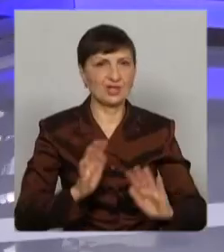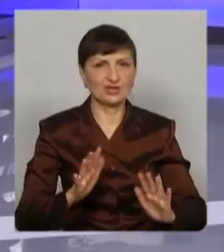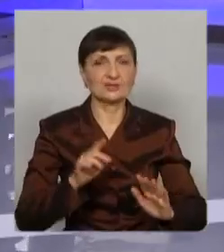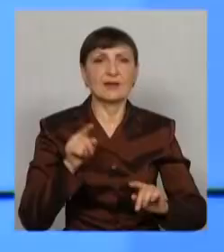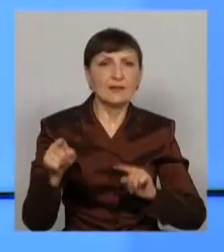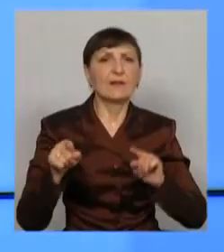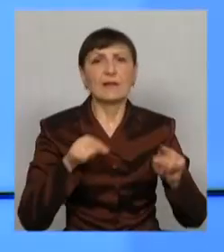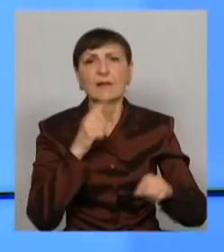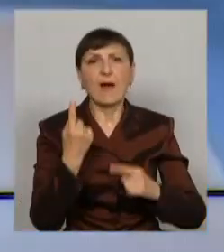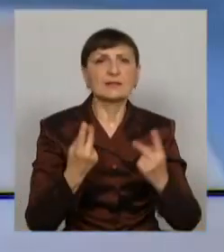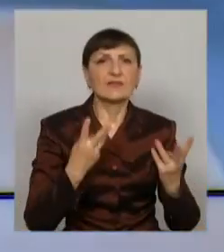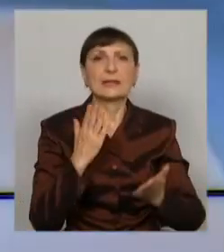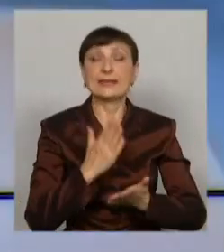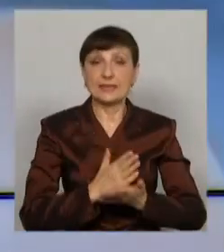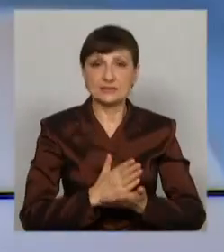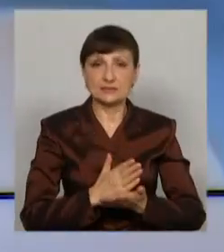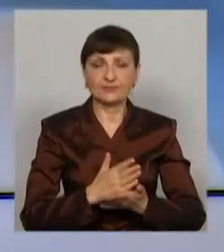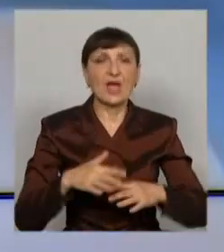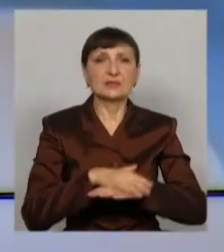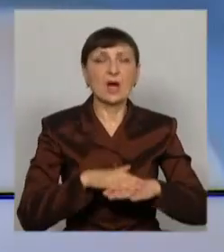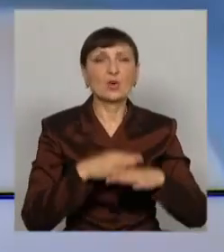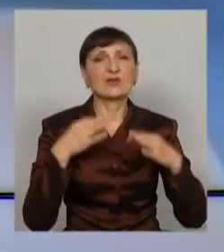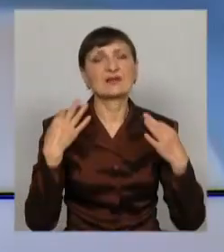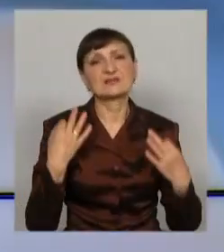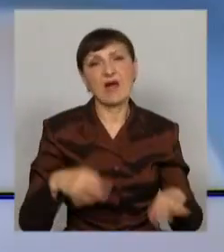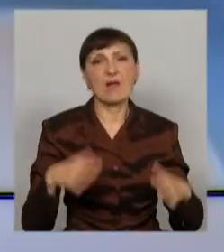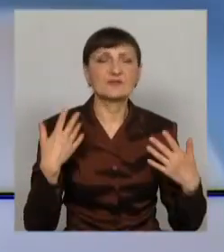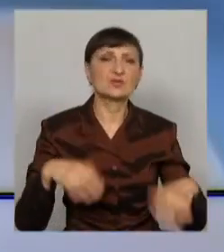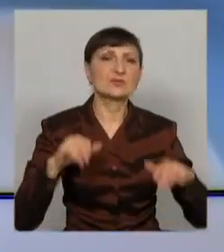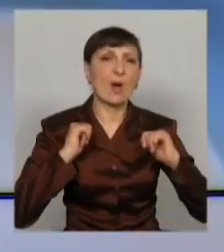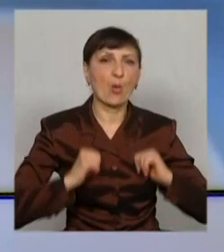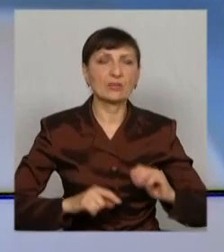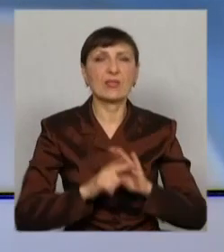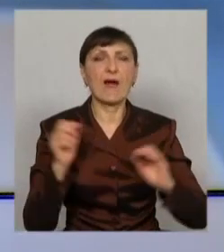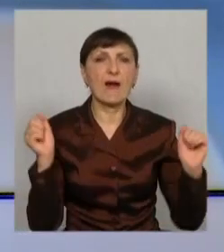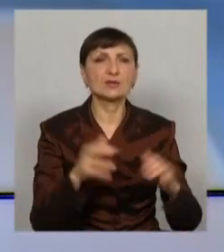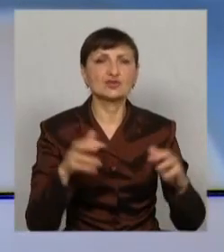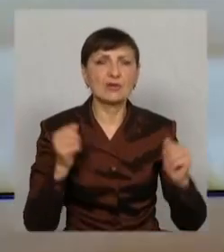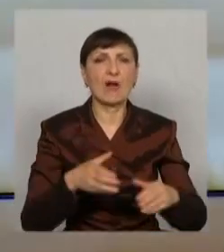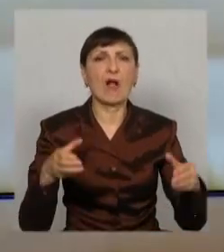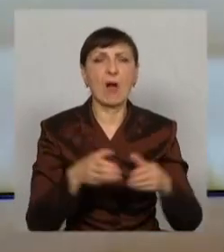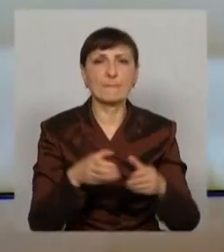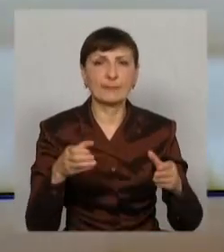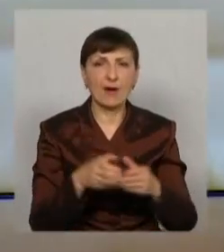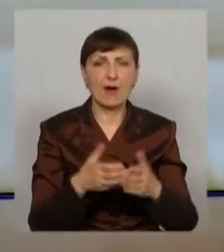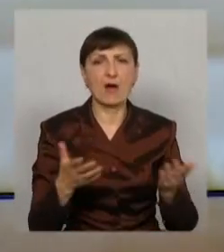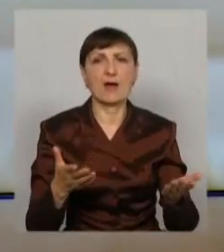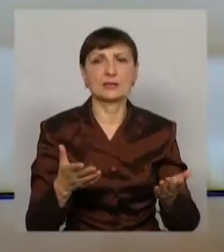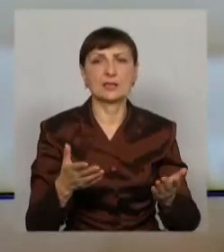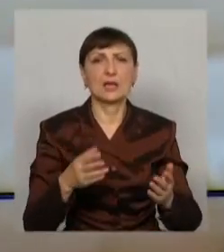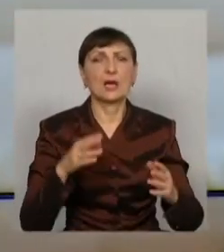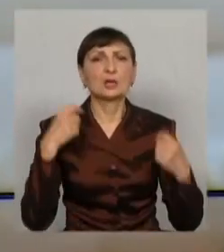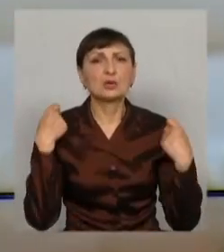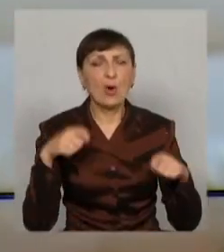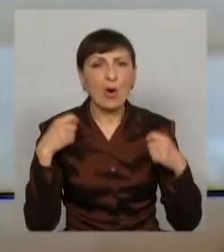случаи коронавируса были. Народ немножко расслабился. Начали опять собираться в большие компании, наши